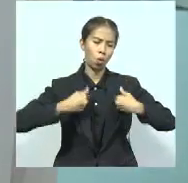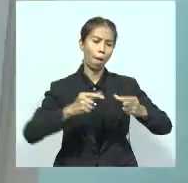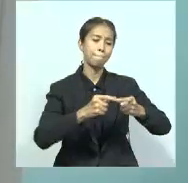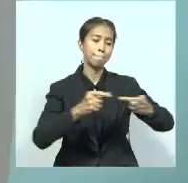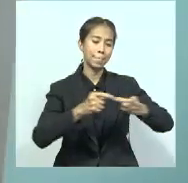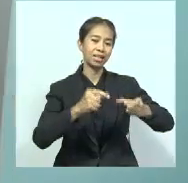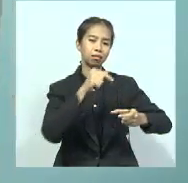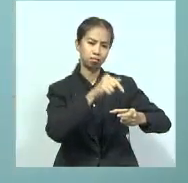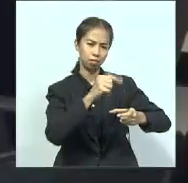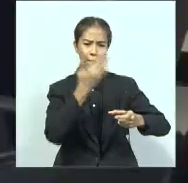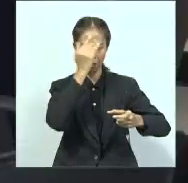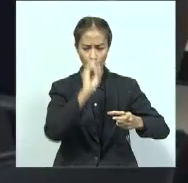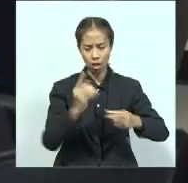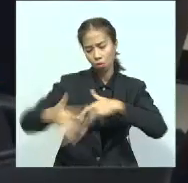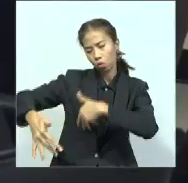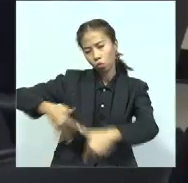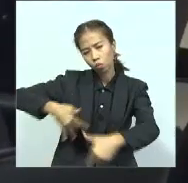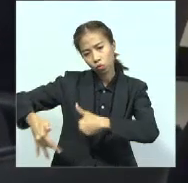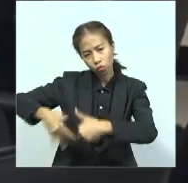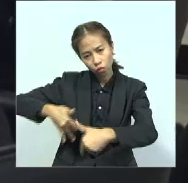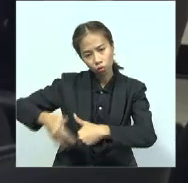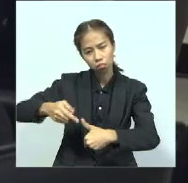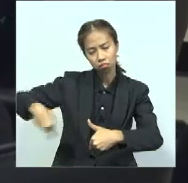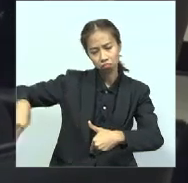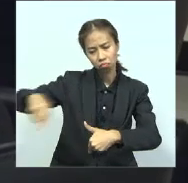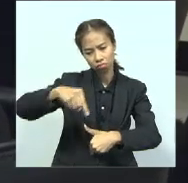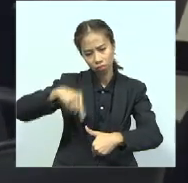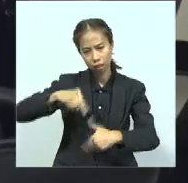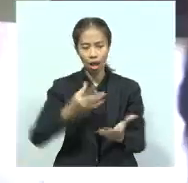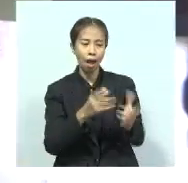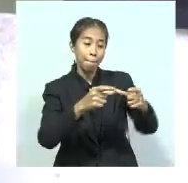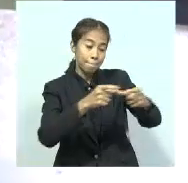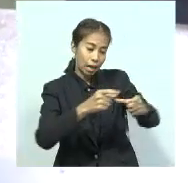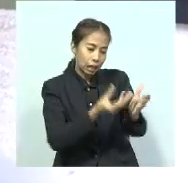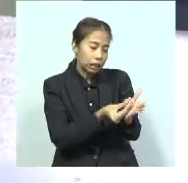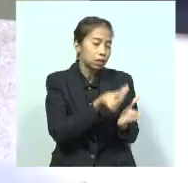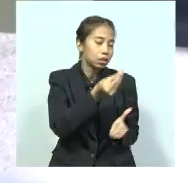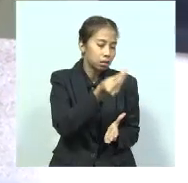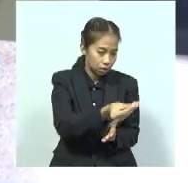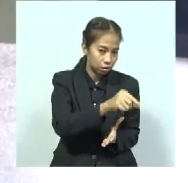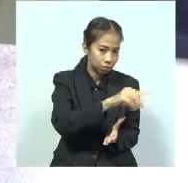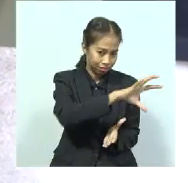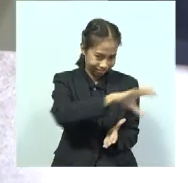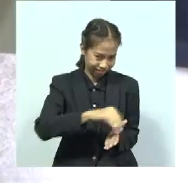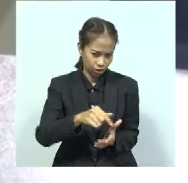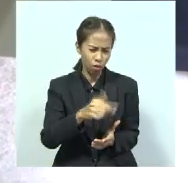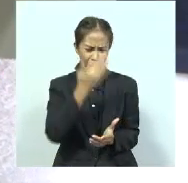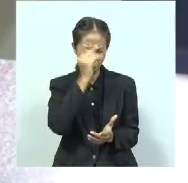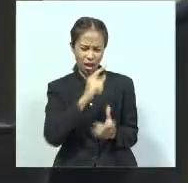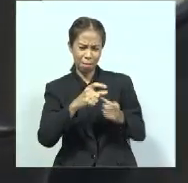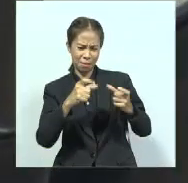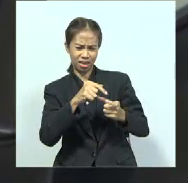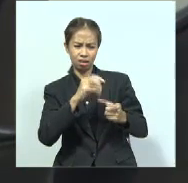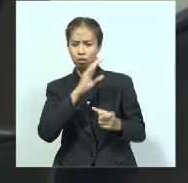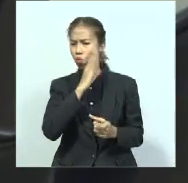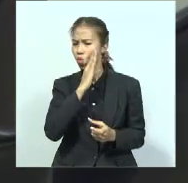ากที่มีประชาชนในอำเภออุบลรัตน์อำเภอเขาสวนกวางและอำเภอน้ำพองซื้อไปใช้โดยมีการแอบอ้างสรรพคุณเกินความจริง